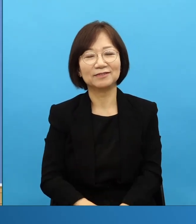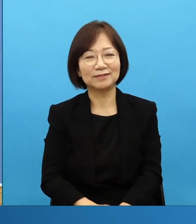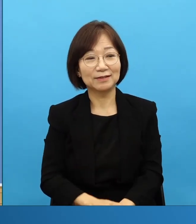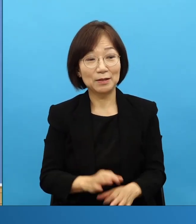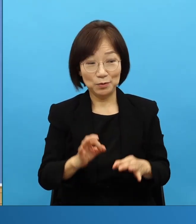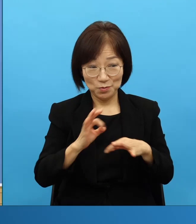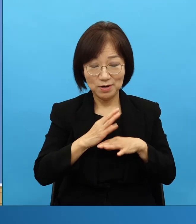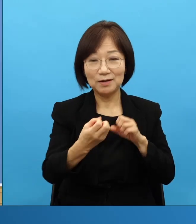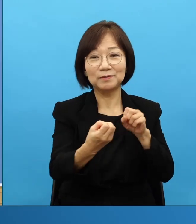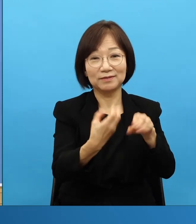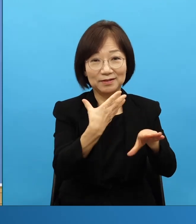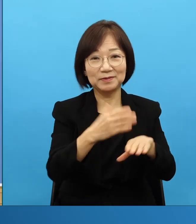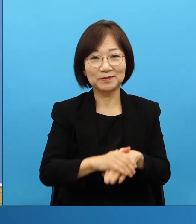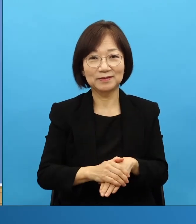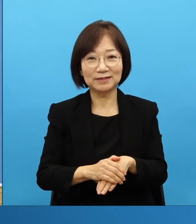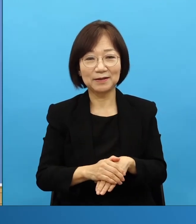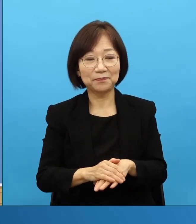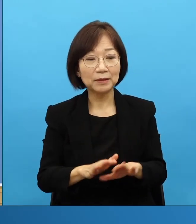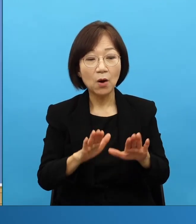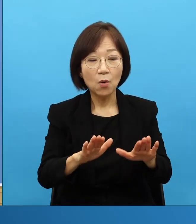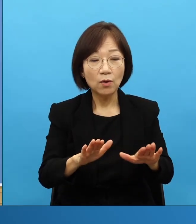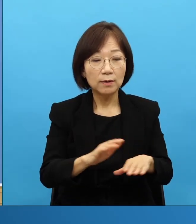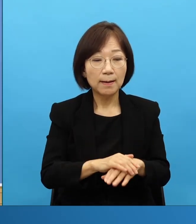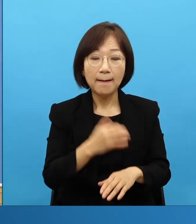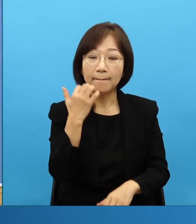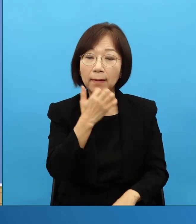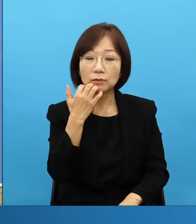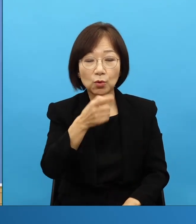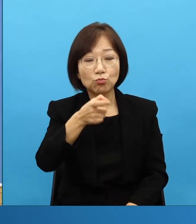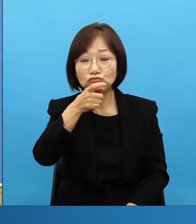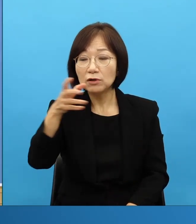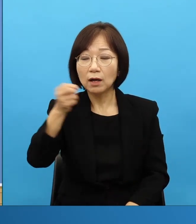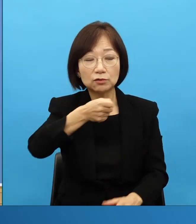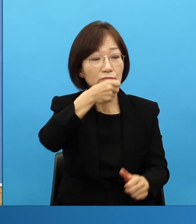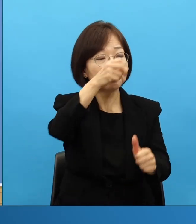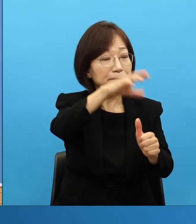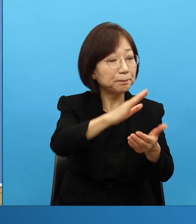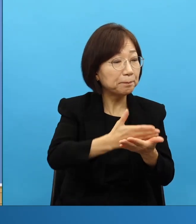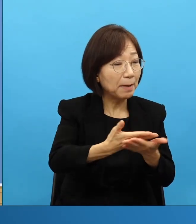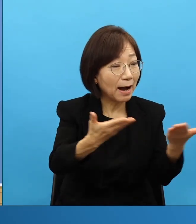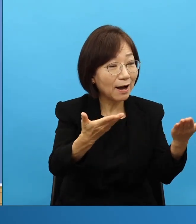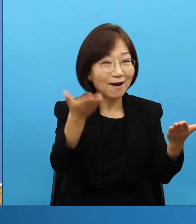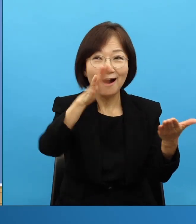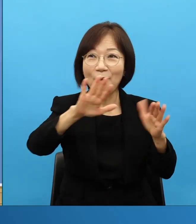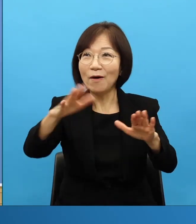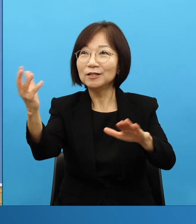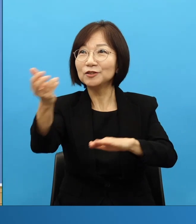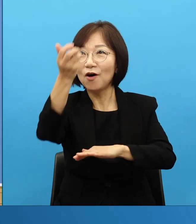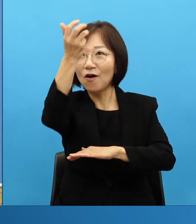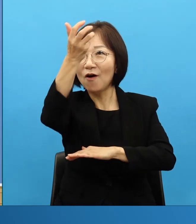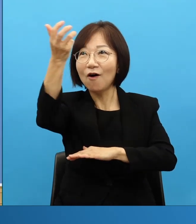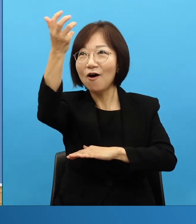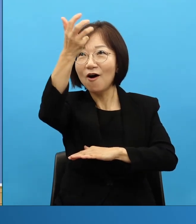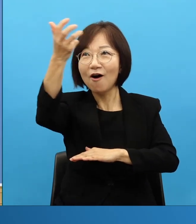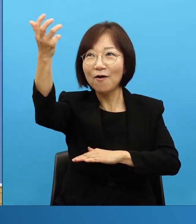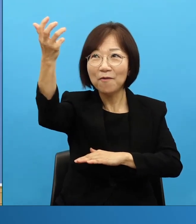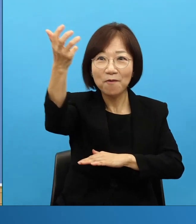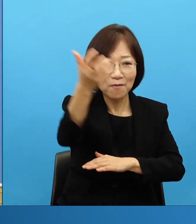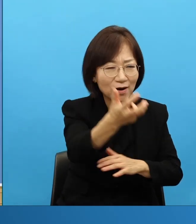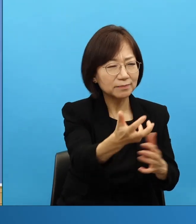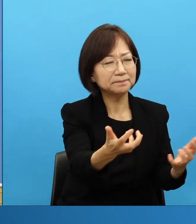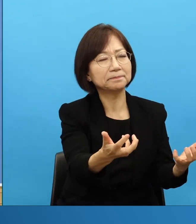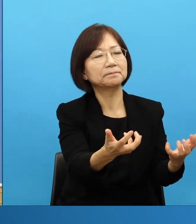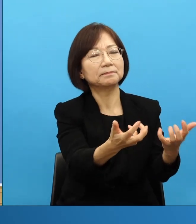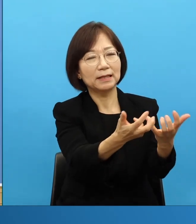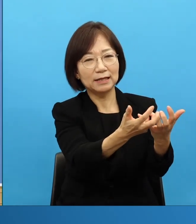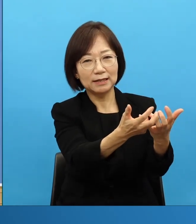세례를 줬는데 오늘 성경에는 성령이 임했다고 돼 있어요. And we see that Peter, he baptized him with water, 꼭 but he was 믿으셔야 filled with the 됩니다. Holy Spirit. So you must 여러분이 believe.